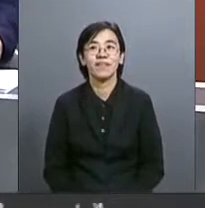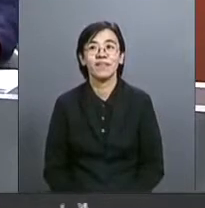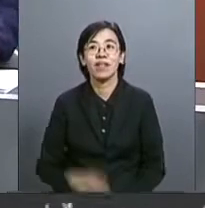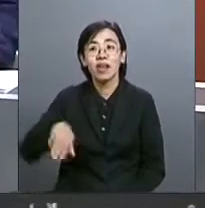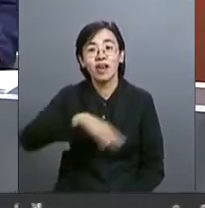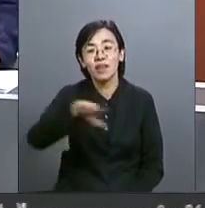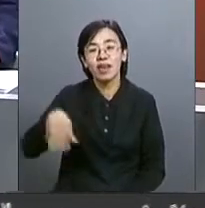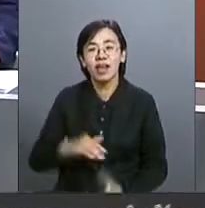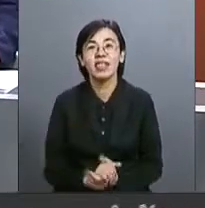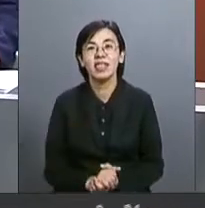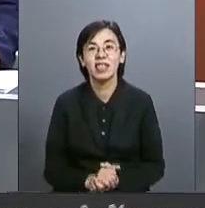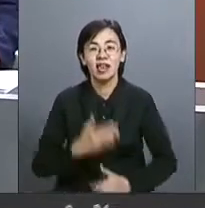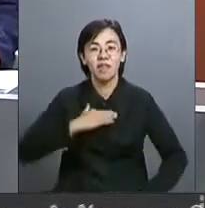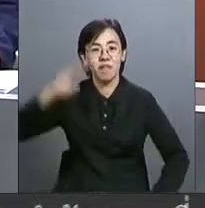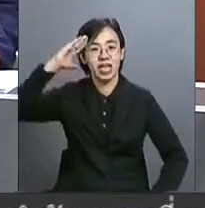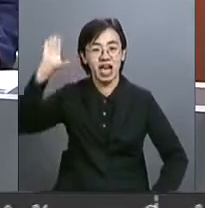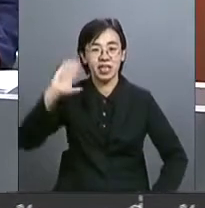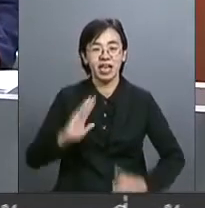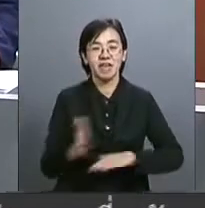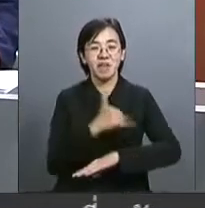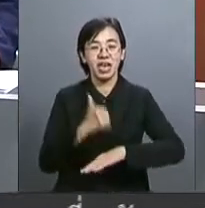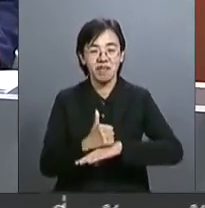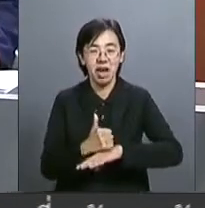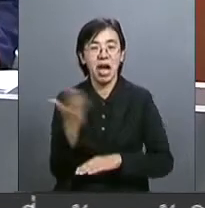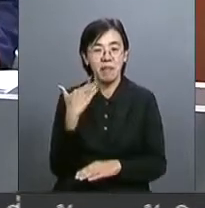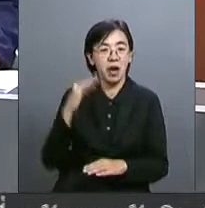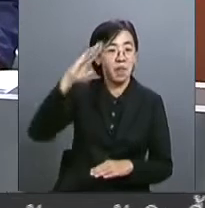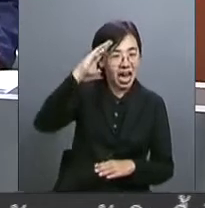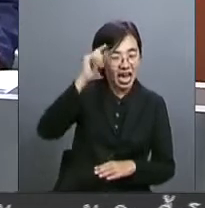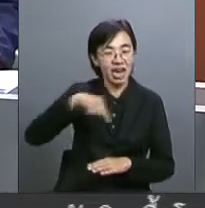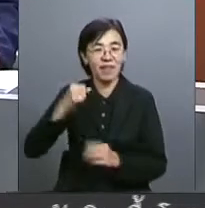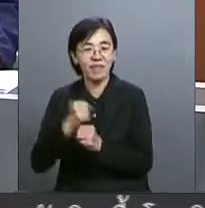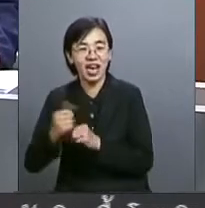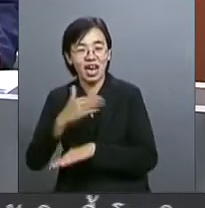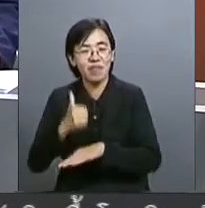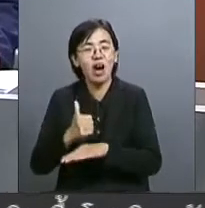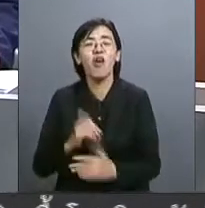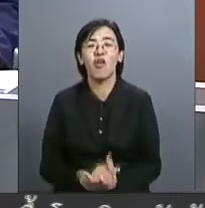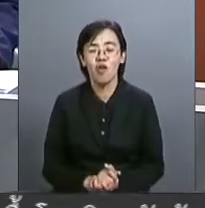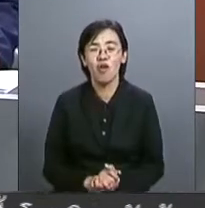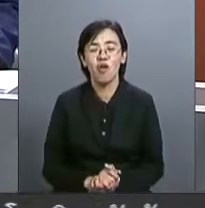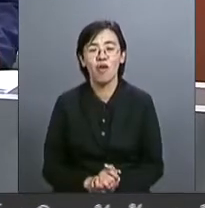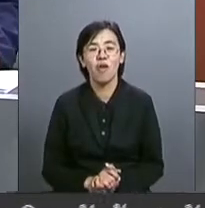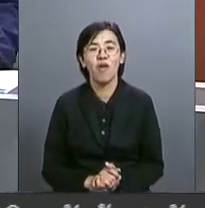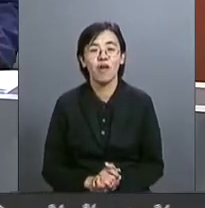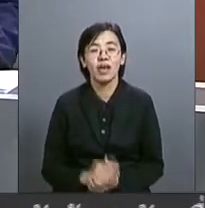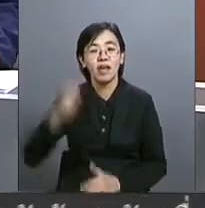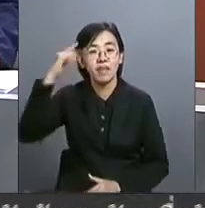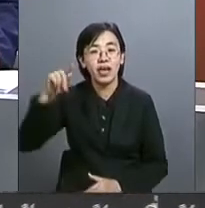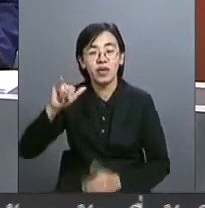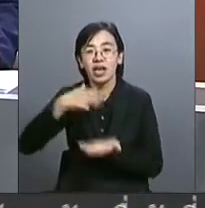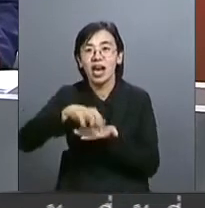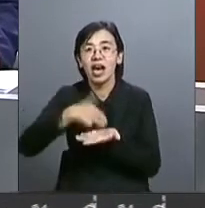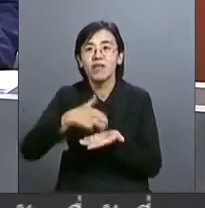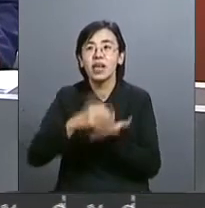ผู้ชมคะผมไม่ใช่ทหารผมเป็นนักการเมืองที่เคยเป็นทหารนี่เป็นคำประกาศชัดๆของพลเอกประยุทธ์จันทร์โอชาบนถนนการเมืองหลังจากที่มีสั